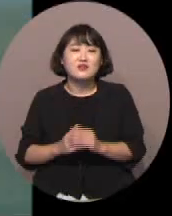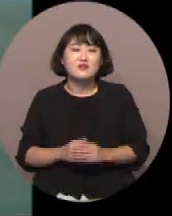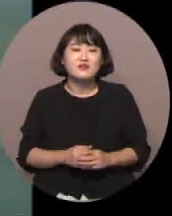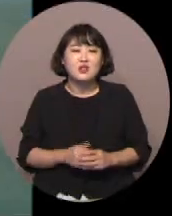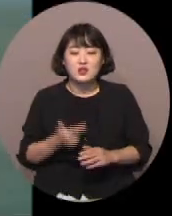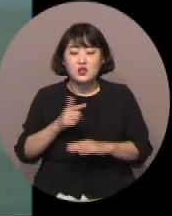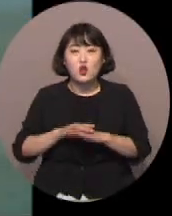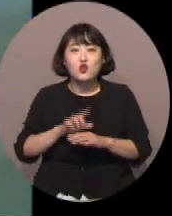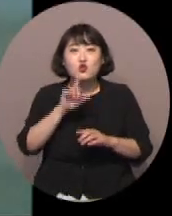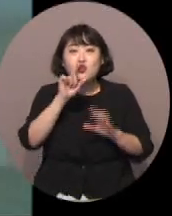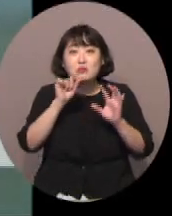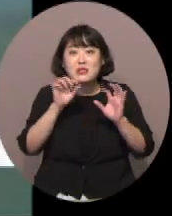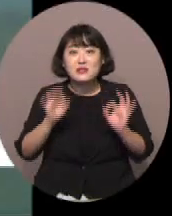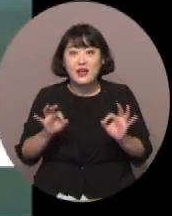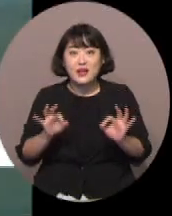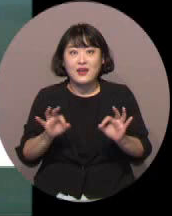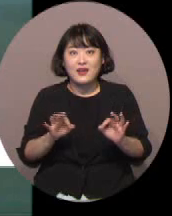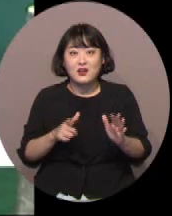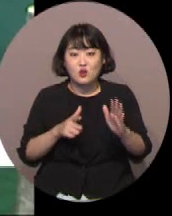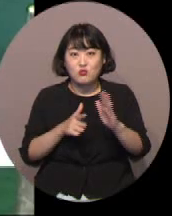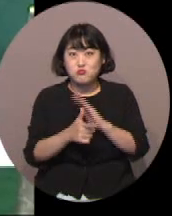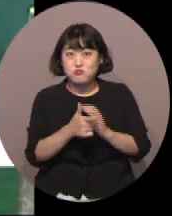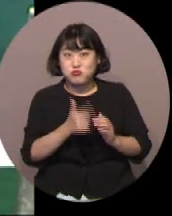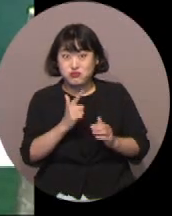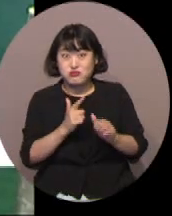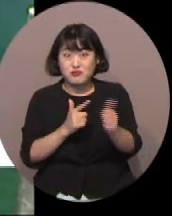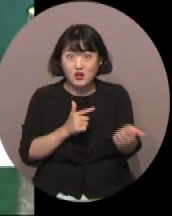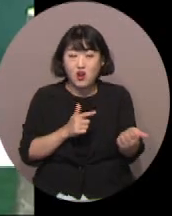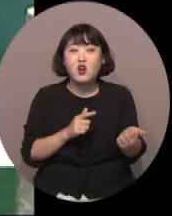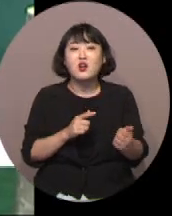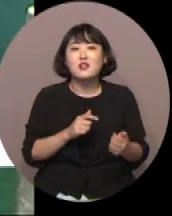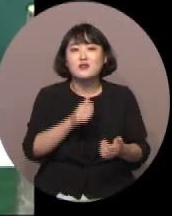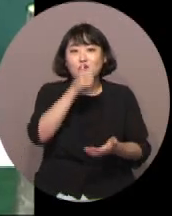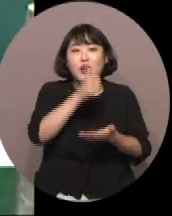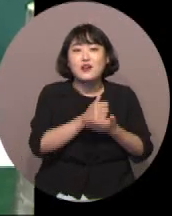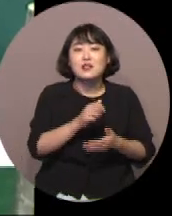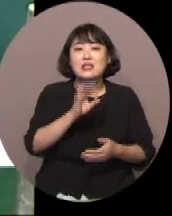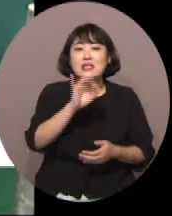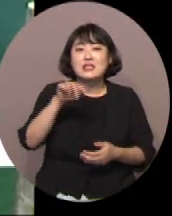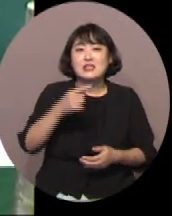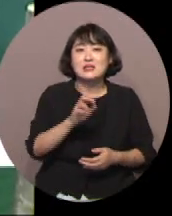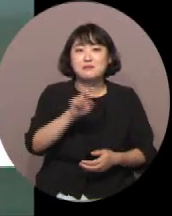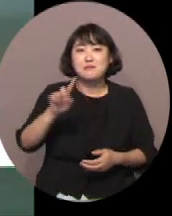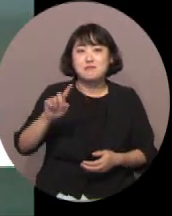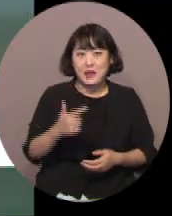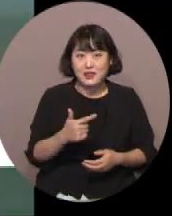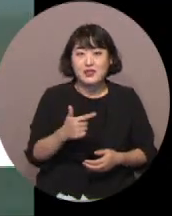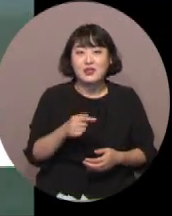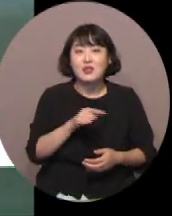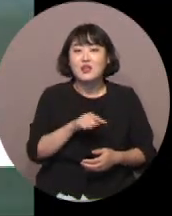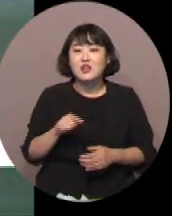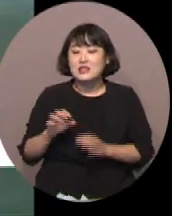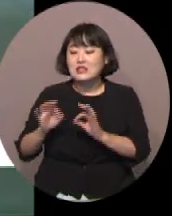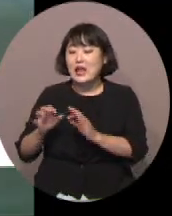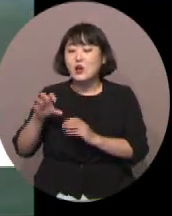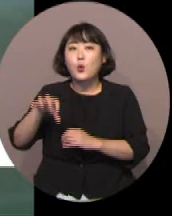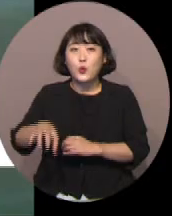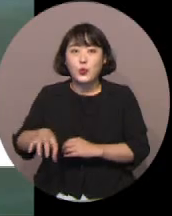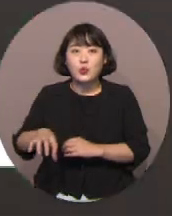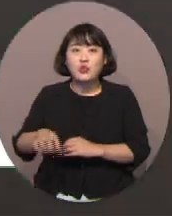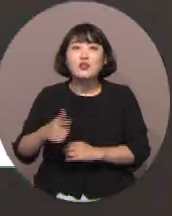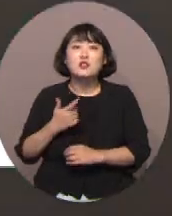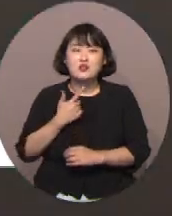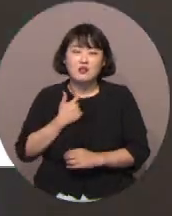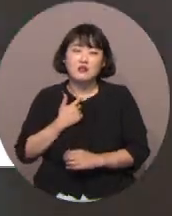대전 국민은행 권총 강도 살인 사건의 주범인 이승만은 앞서 발생한 은행동 현금 수송차도 자신이